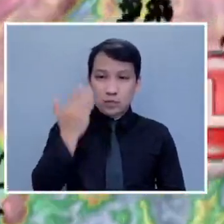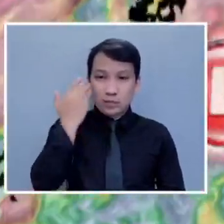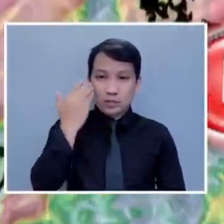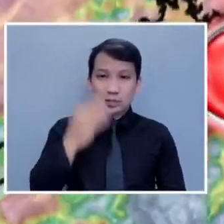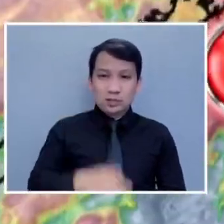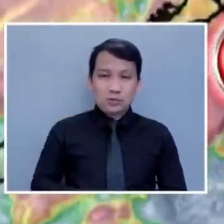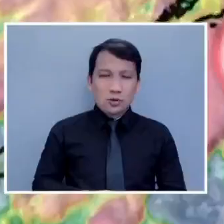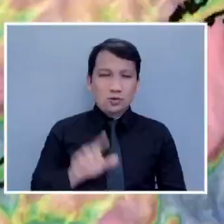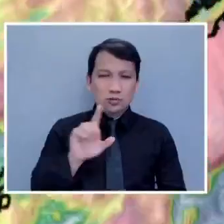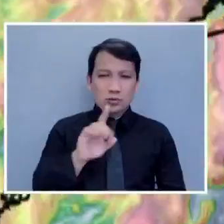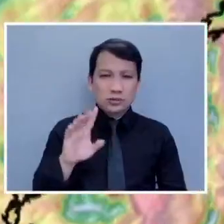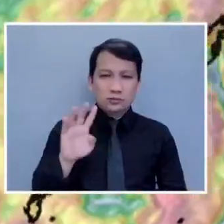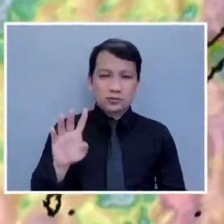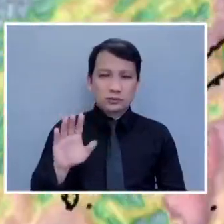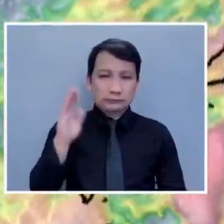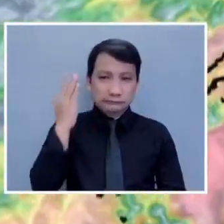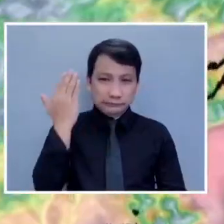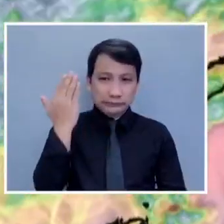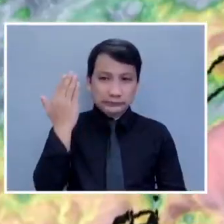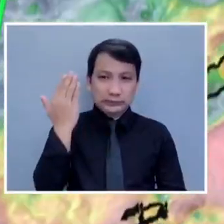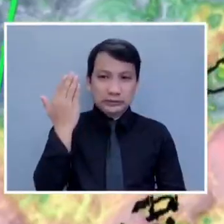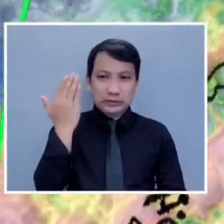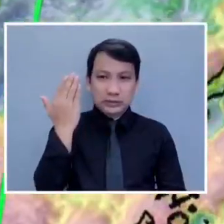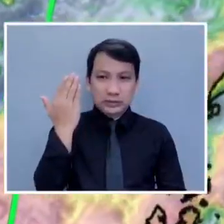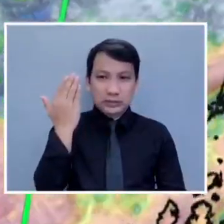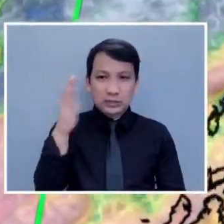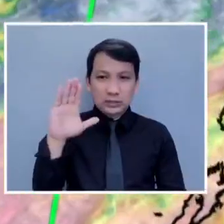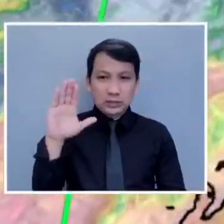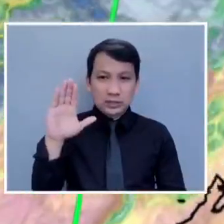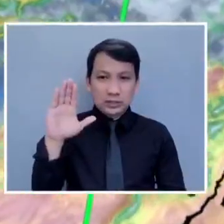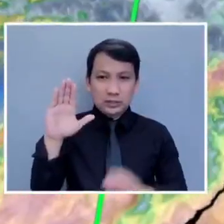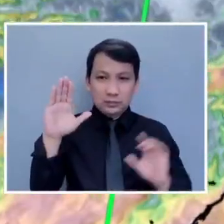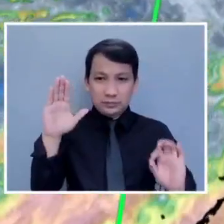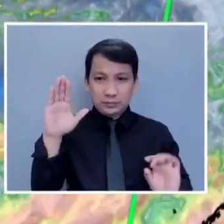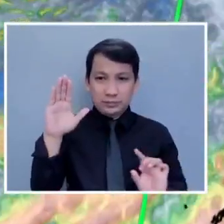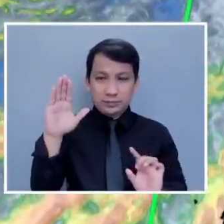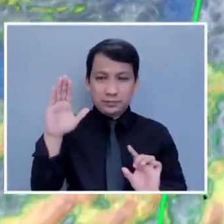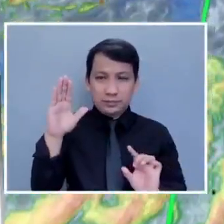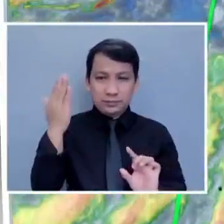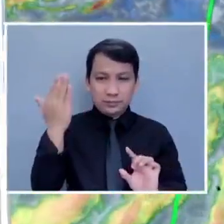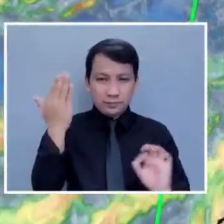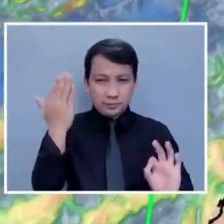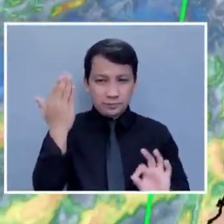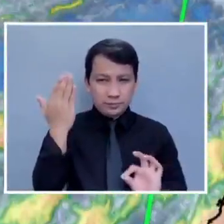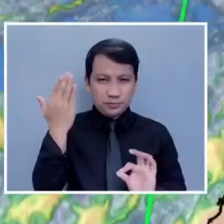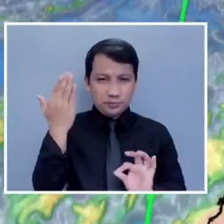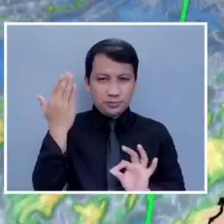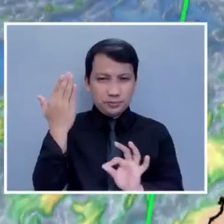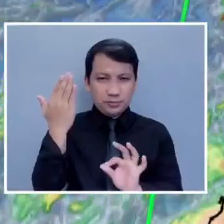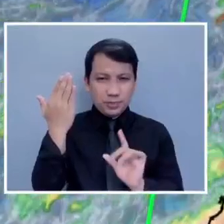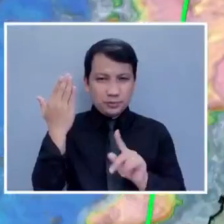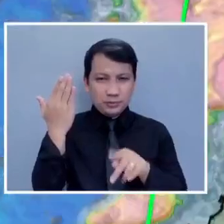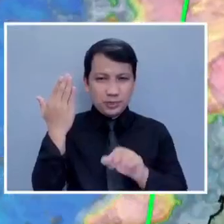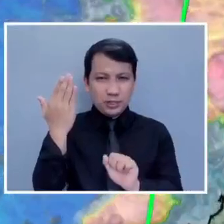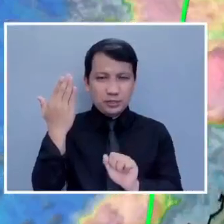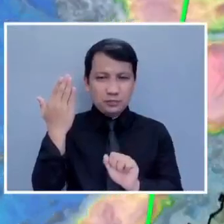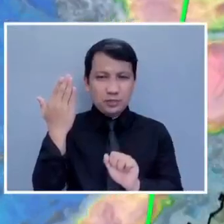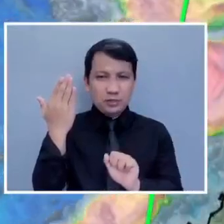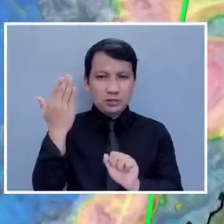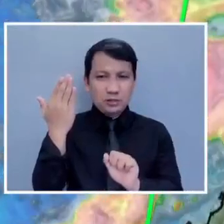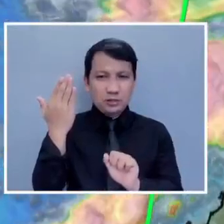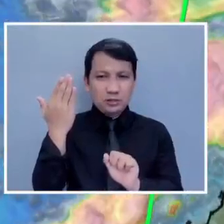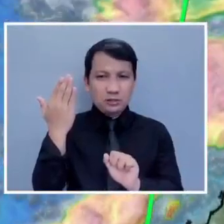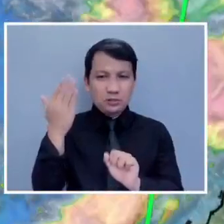140 kilometers silangan ng Puerto Princesa City. Ikilos po ito pakanluran pero posibleng malusaw na sa susunod